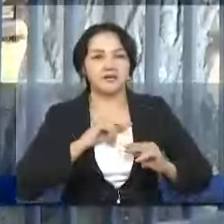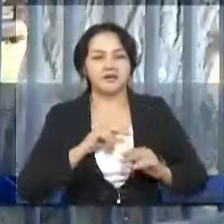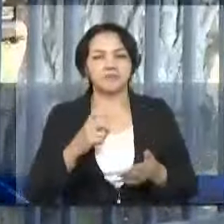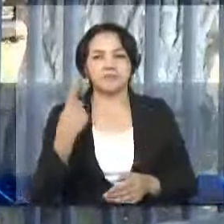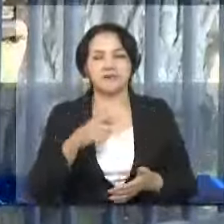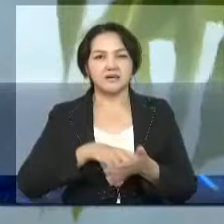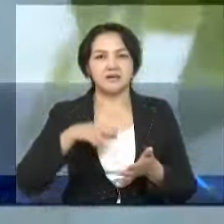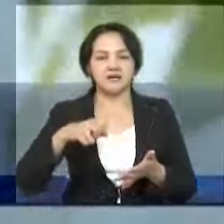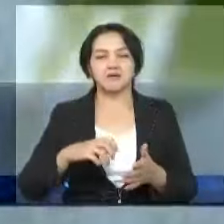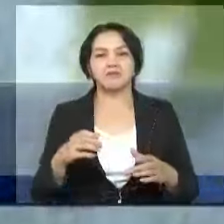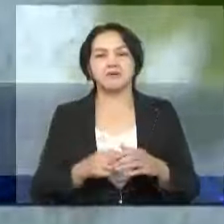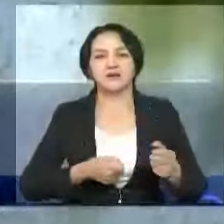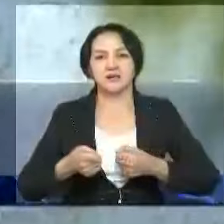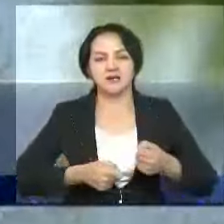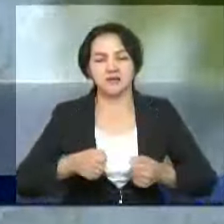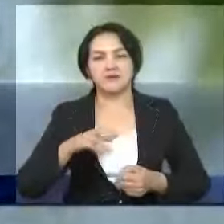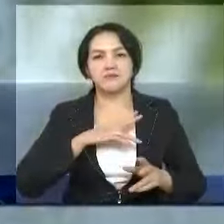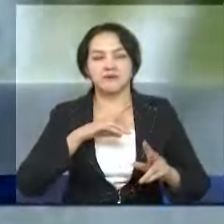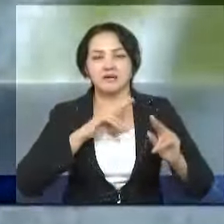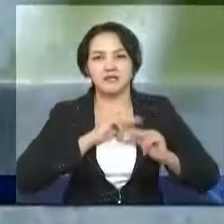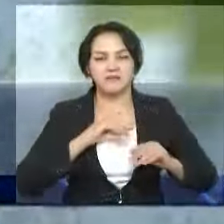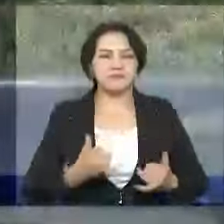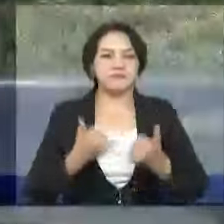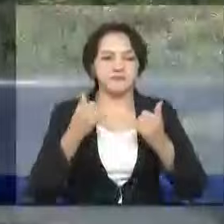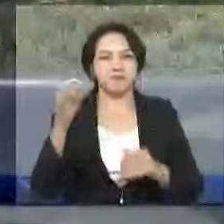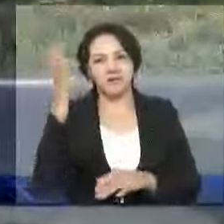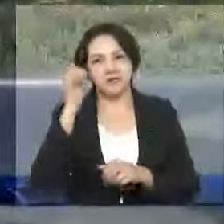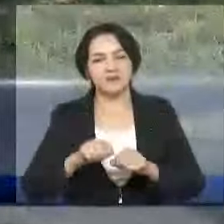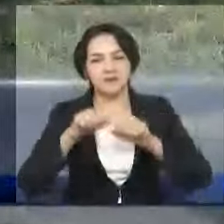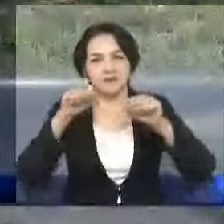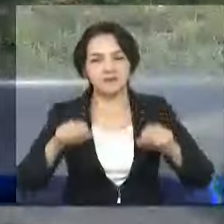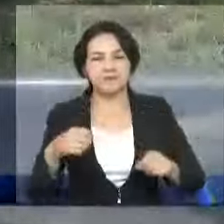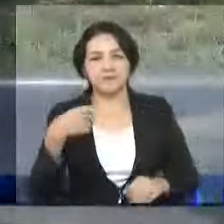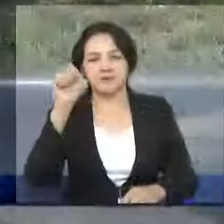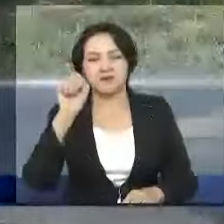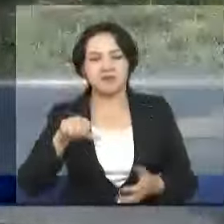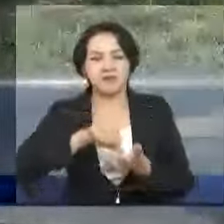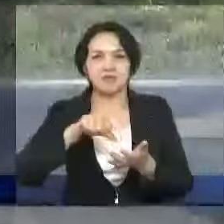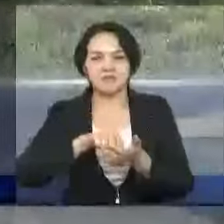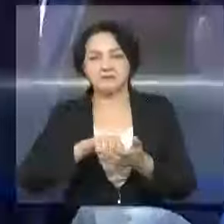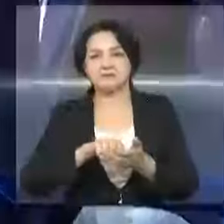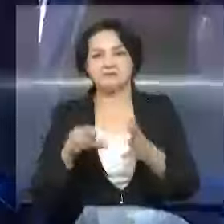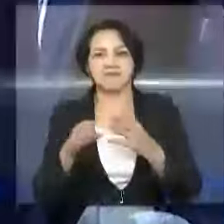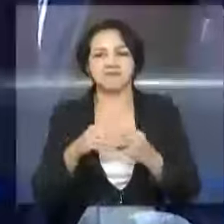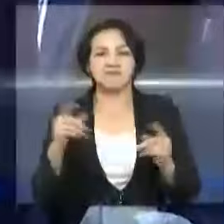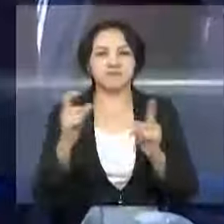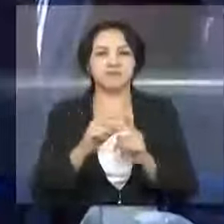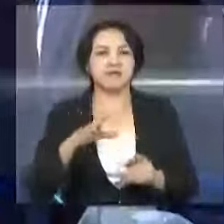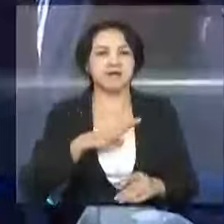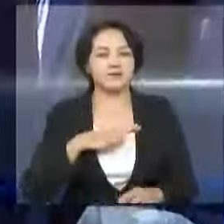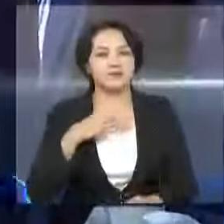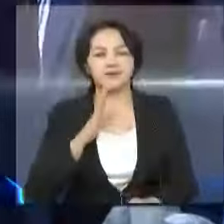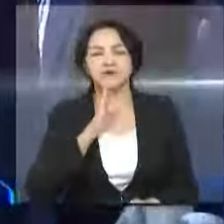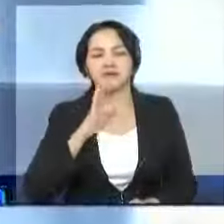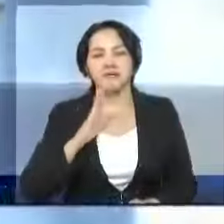хатшысы, парткомның бөлім меңгерушісі қызметінде болған. Құрмет тақтасының ашылу сәтінде соғыс ардагерімен қызметтес болғандар сөз алды. Ұл-қыздары